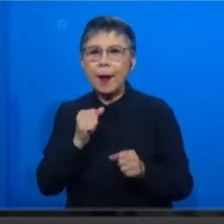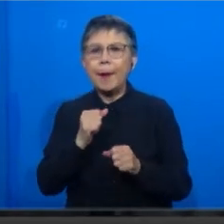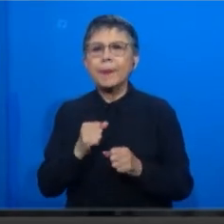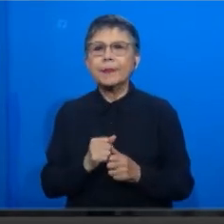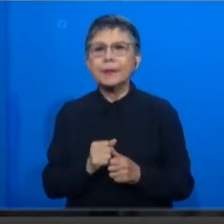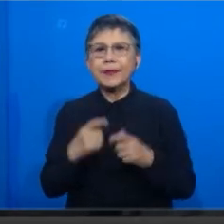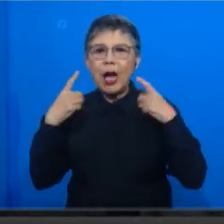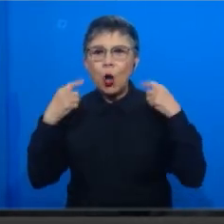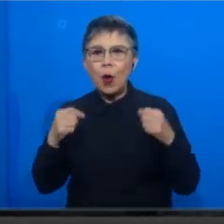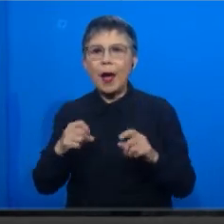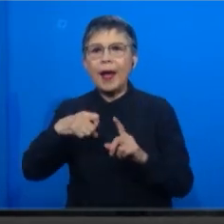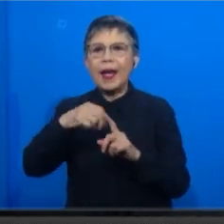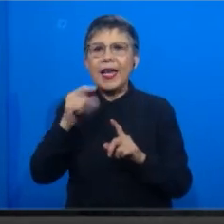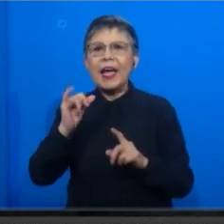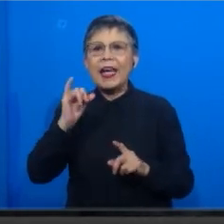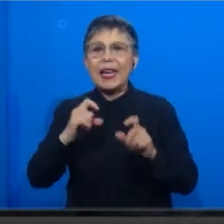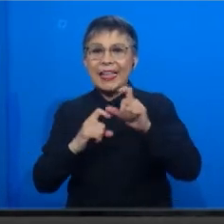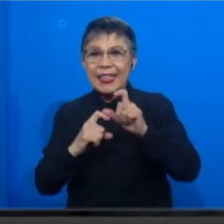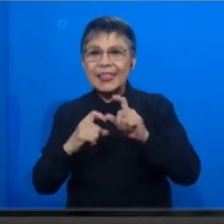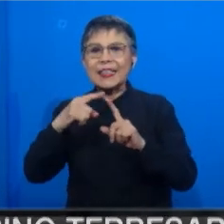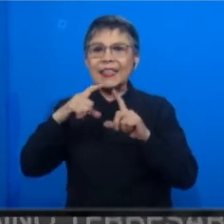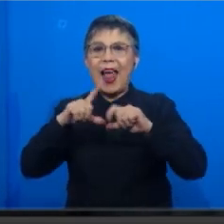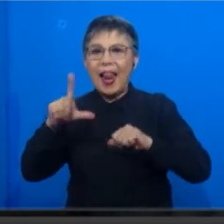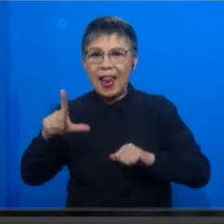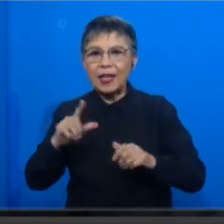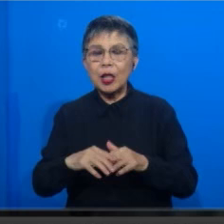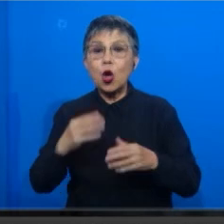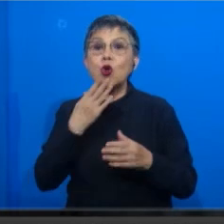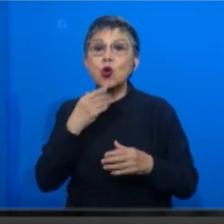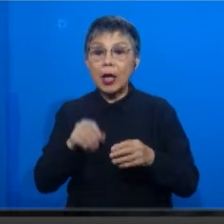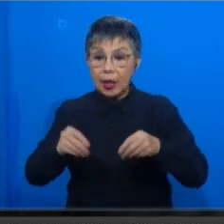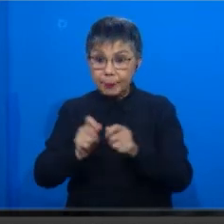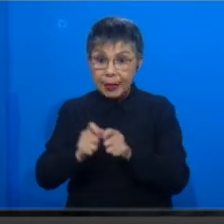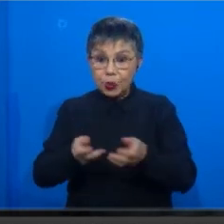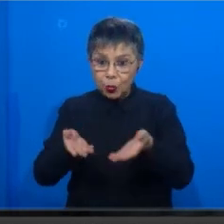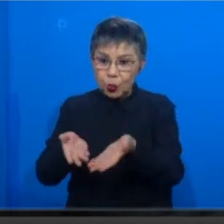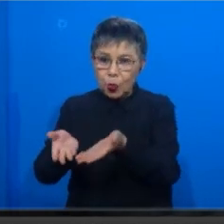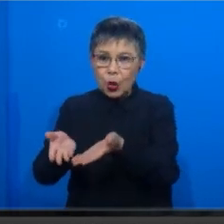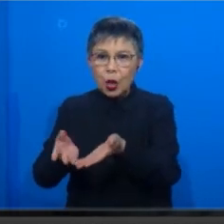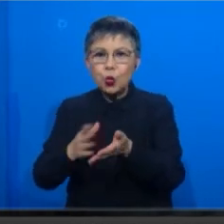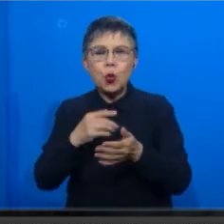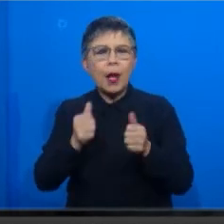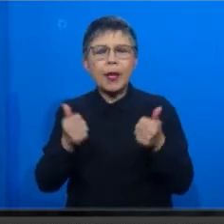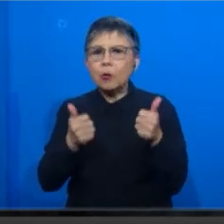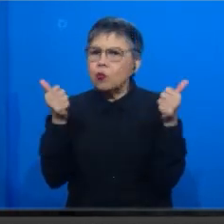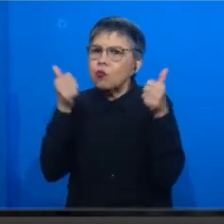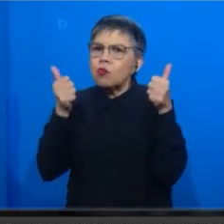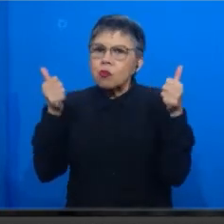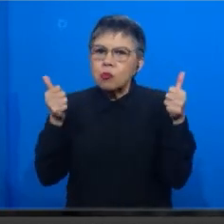selalu membina mereka supaya gula yang dihasilkan mereka itu menjadi gula yang